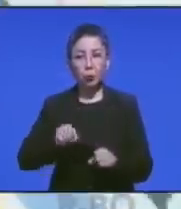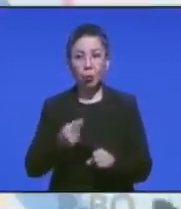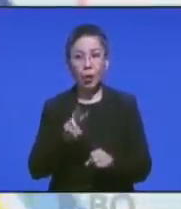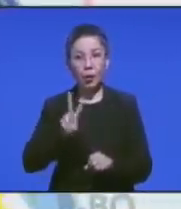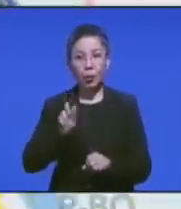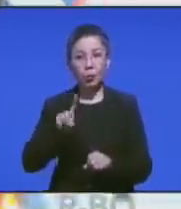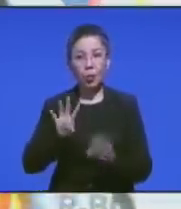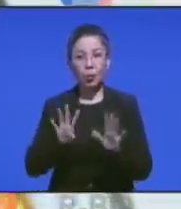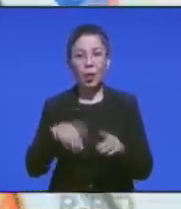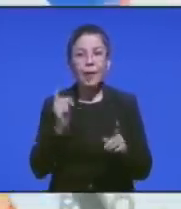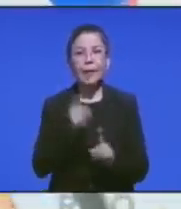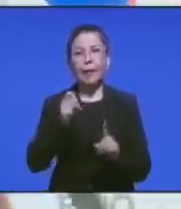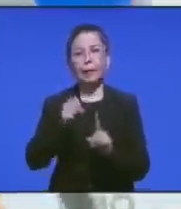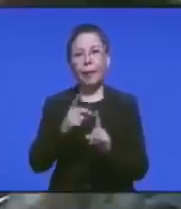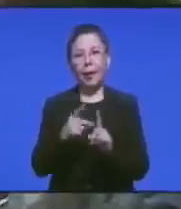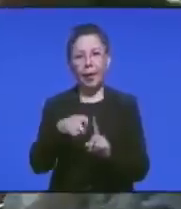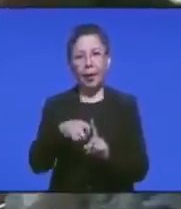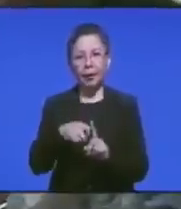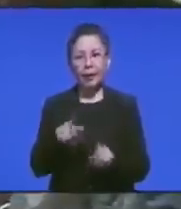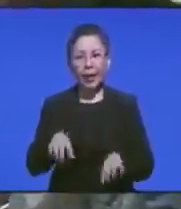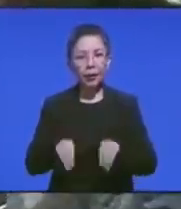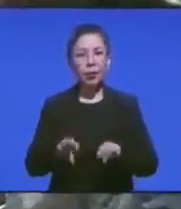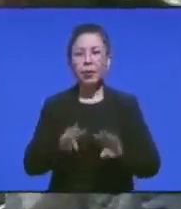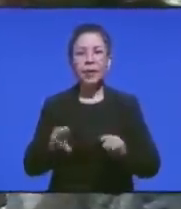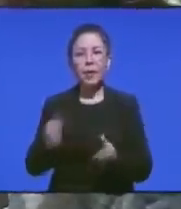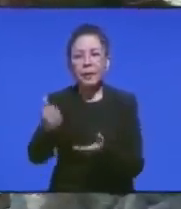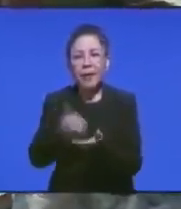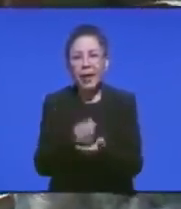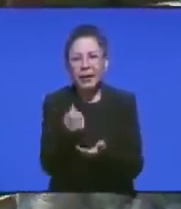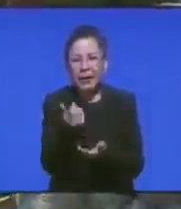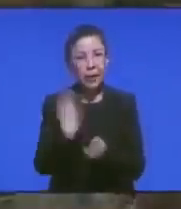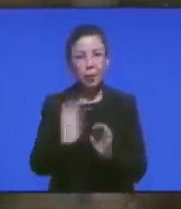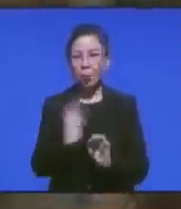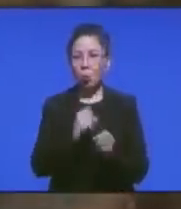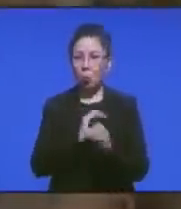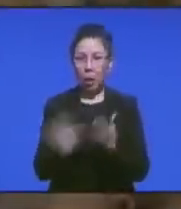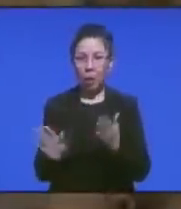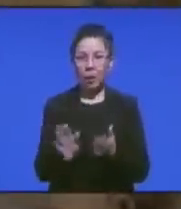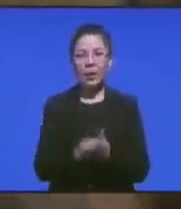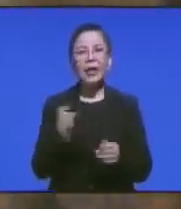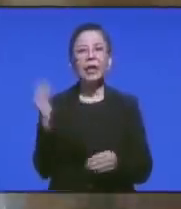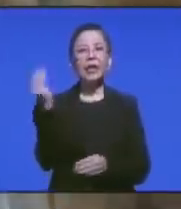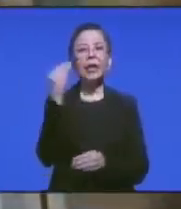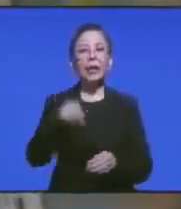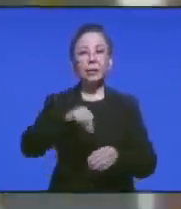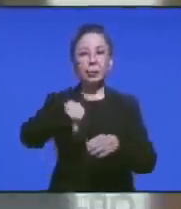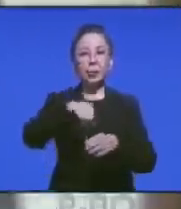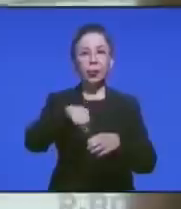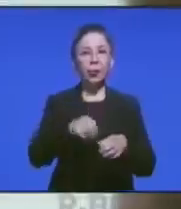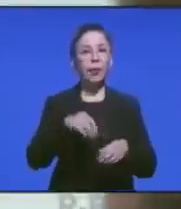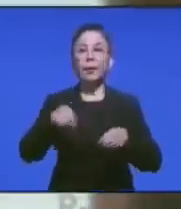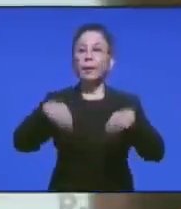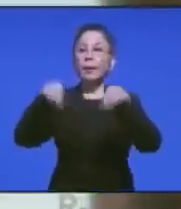2019, ia terkena PHK dan belum mendapatkan pesangon sepeser pun. Berdagang kopi keliling pun menjadi